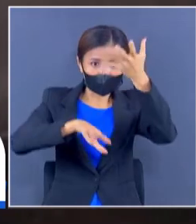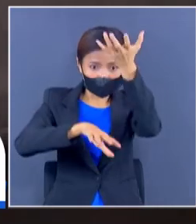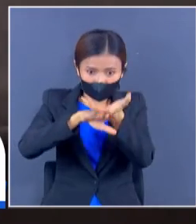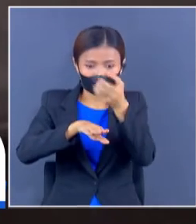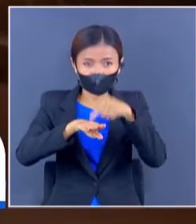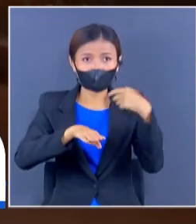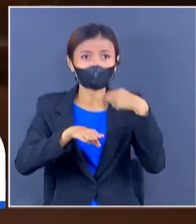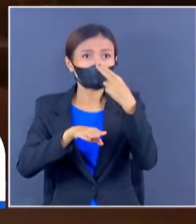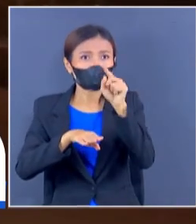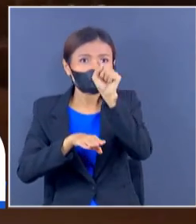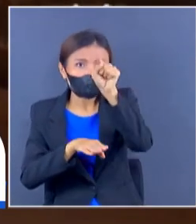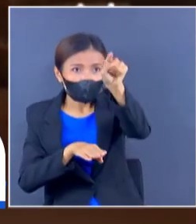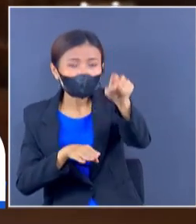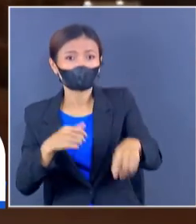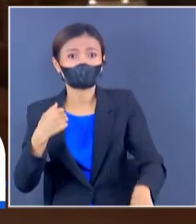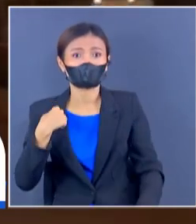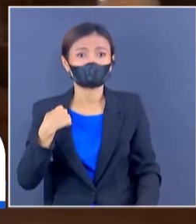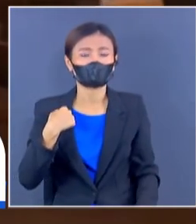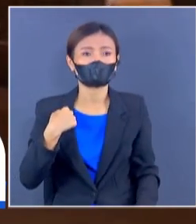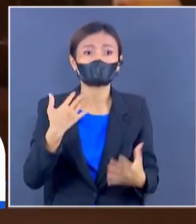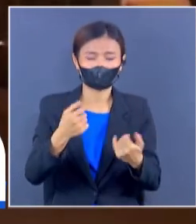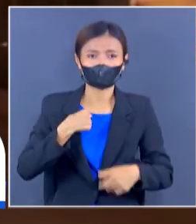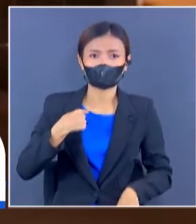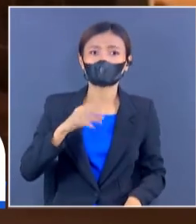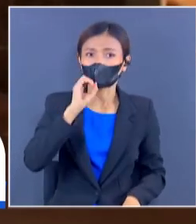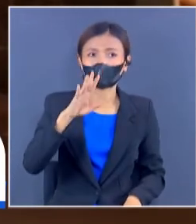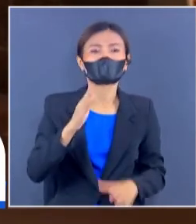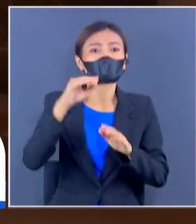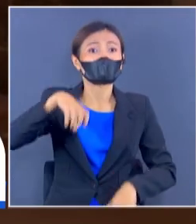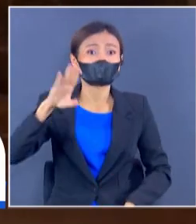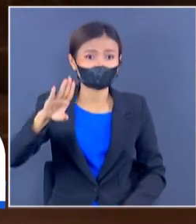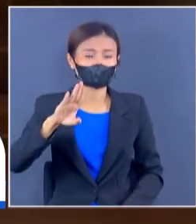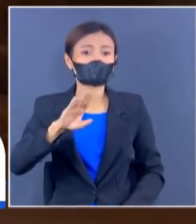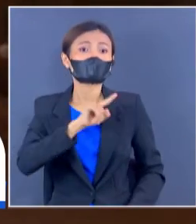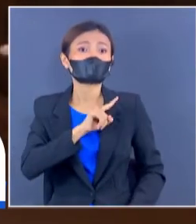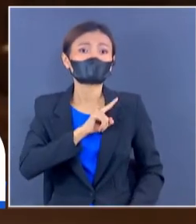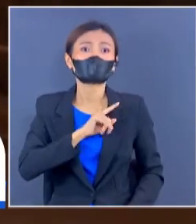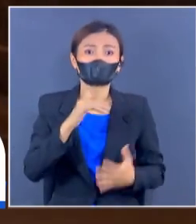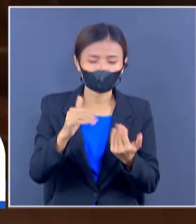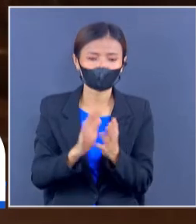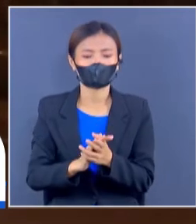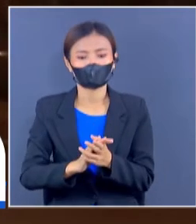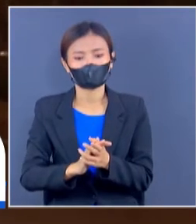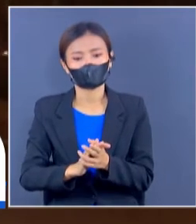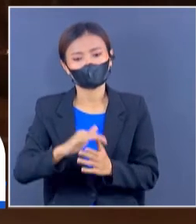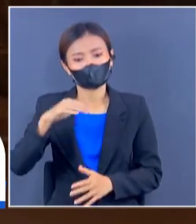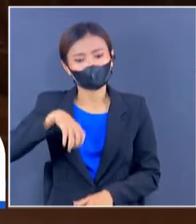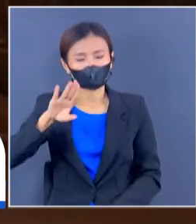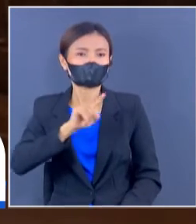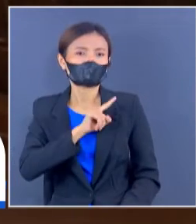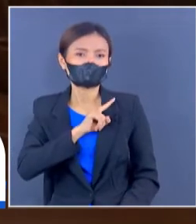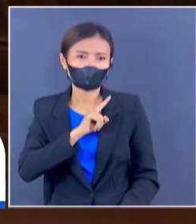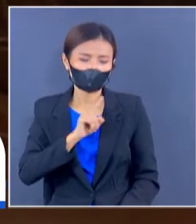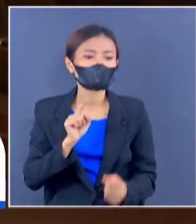แทนของบริษัทรับเหมาและตัวแทนจากแขวงการทางสมุทรสาครก็เดินทางเข้ามาเจรจาต่อหน้าพนักงานสอบสวนก็ยินดีช